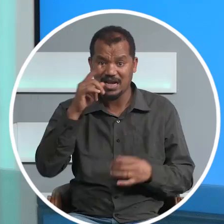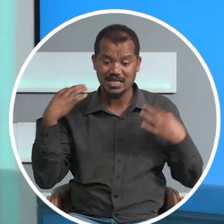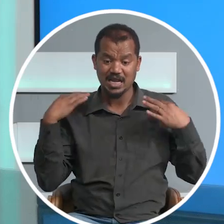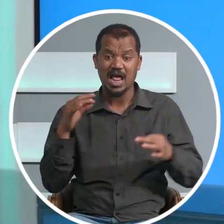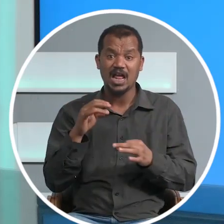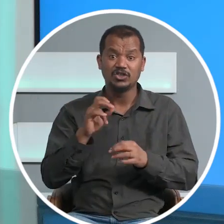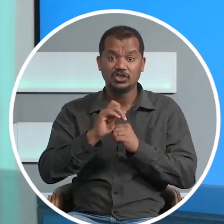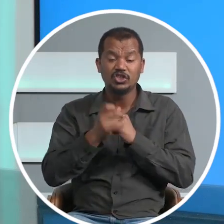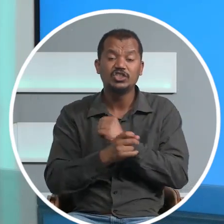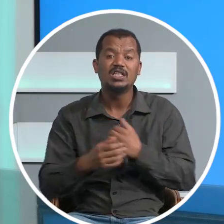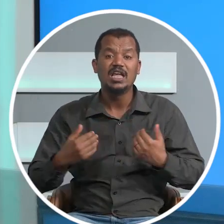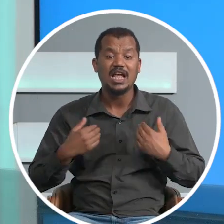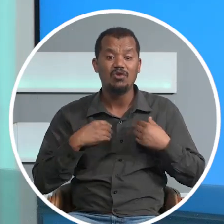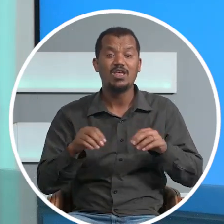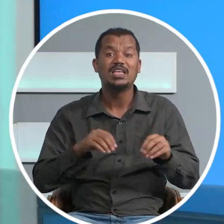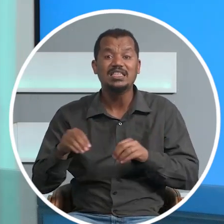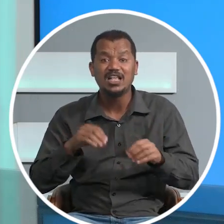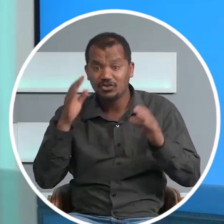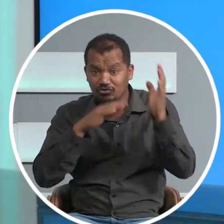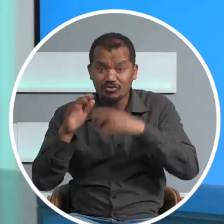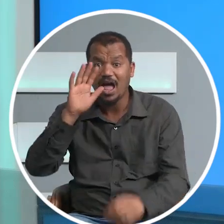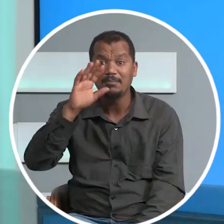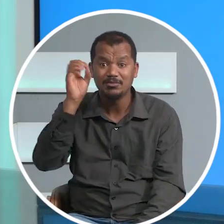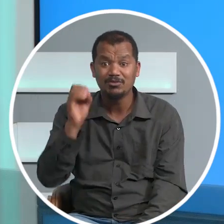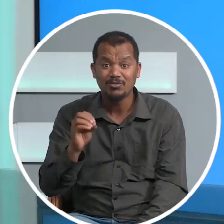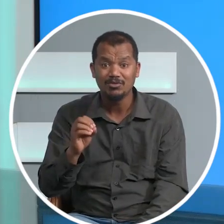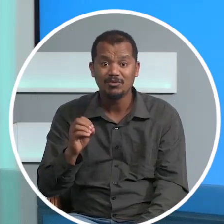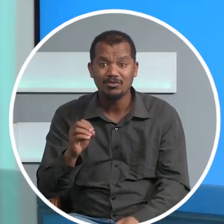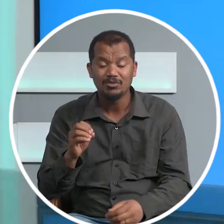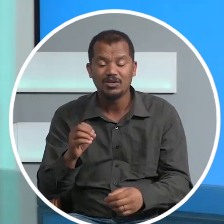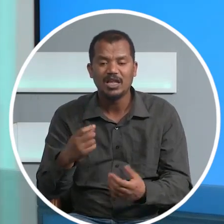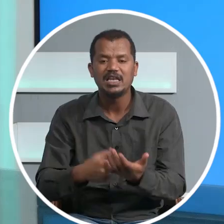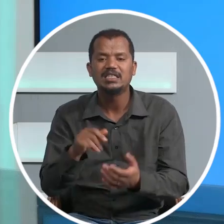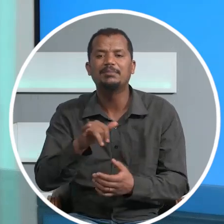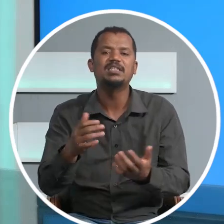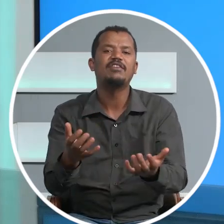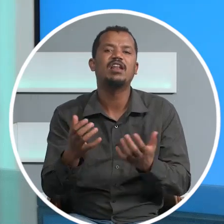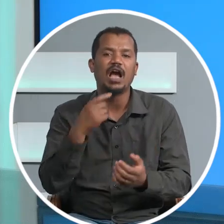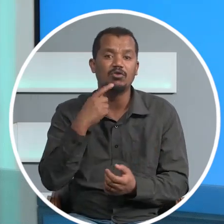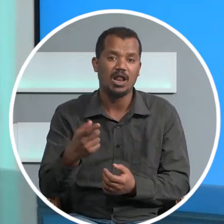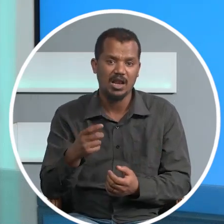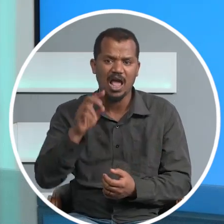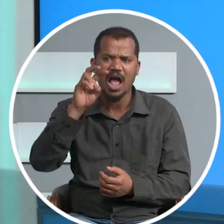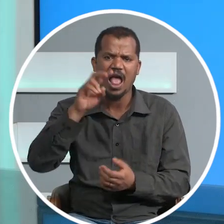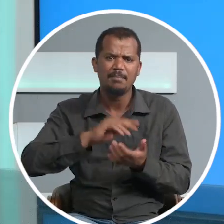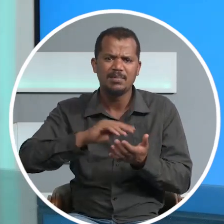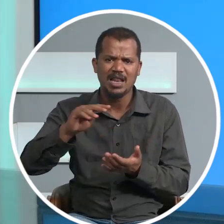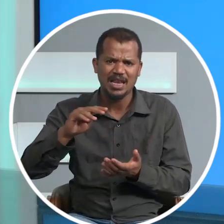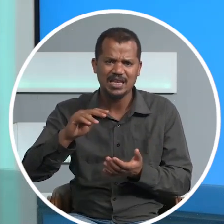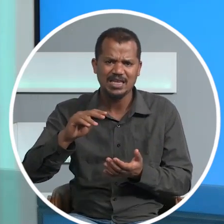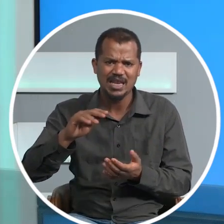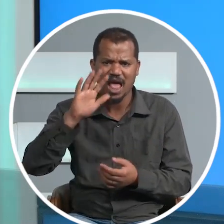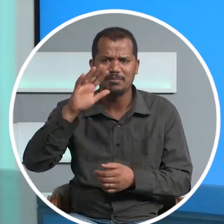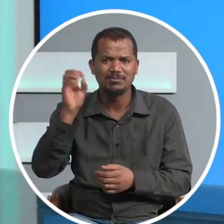ድርጅት ካሉት የእንቅስቃሴ ችግሮች 5% ዊልቸር ይፈልጋሉ ይላል። እንግዲህ ጥናት እንግዲህ 20 ሚሊዮንን